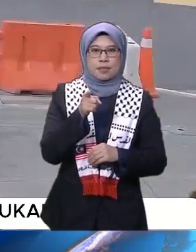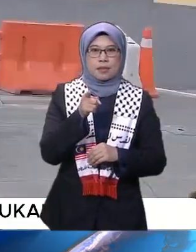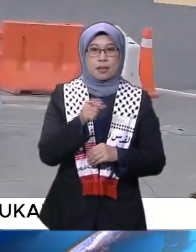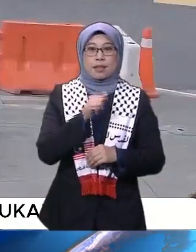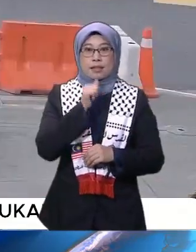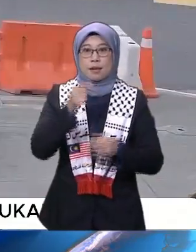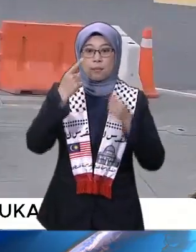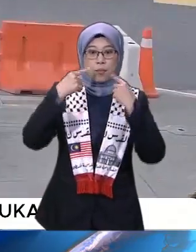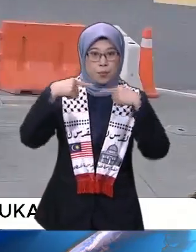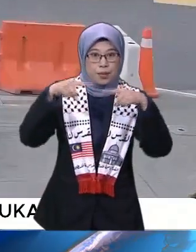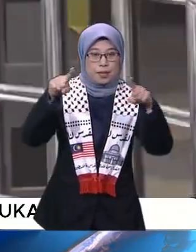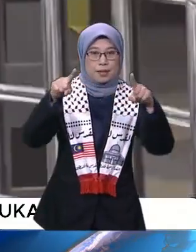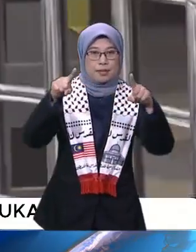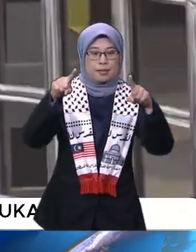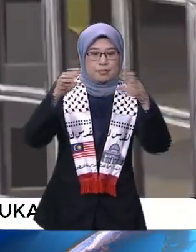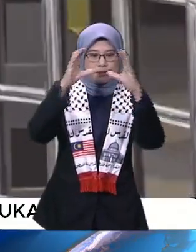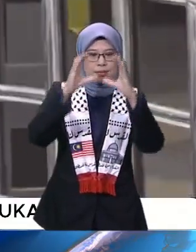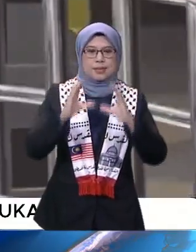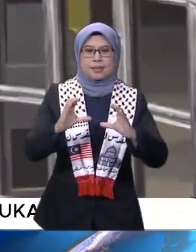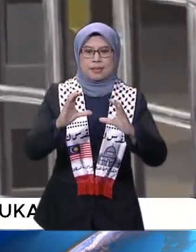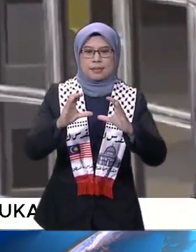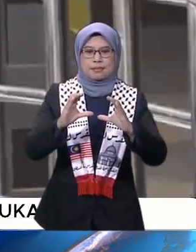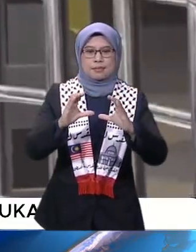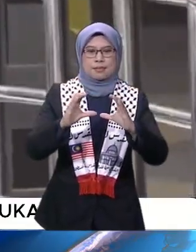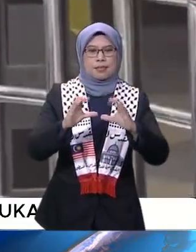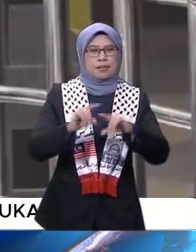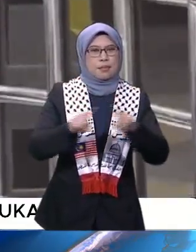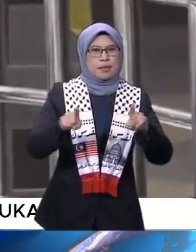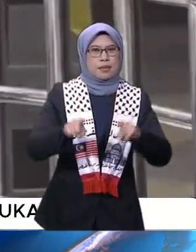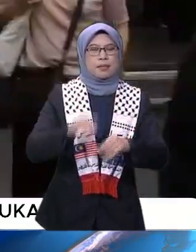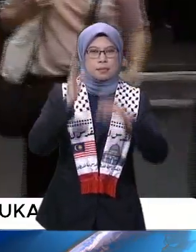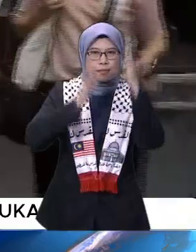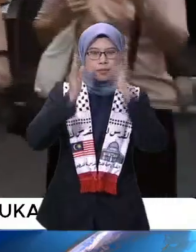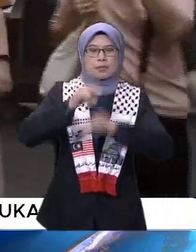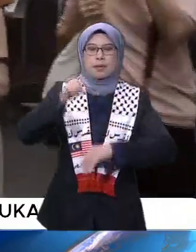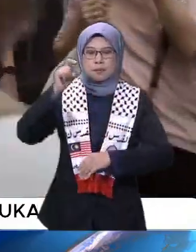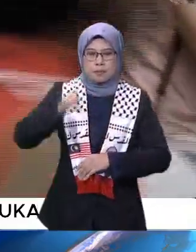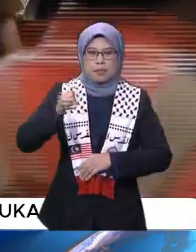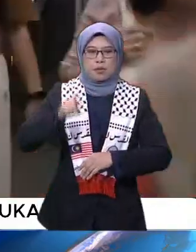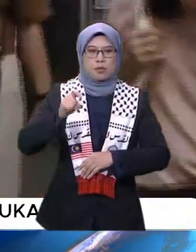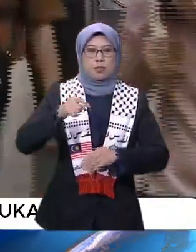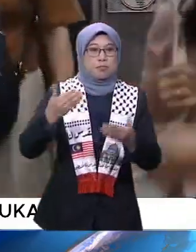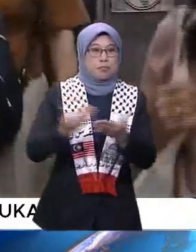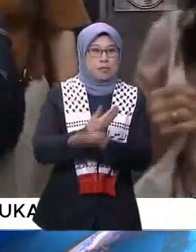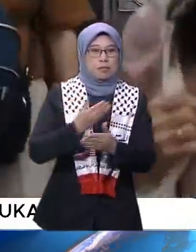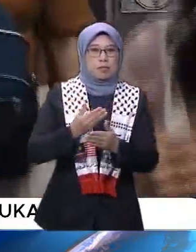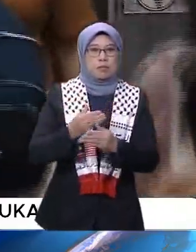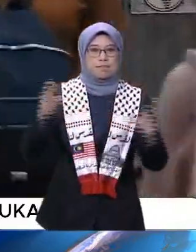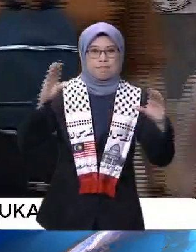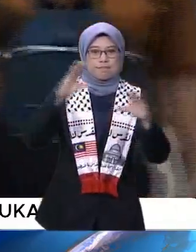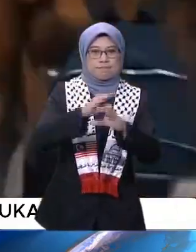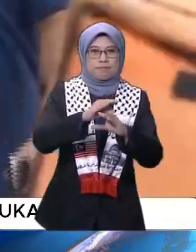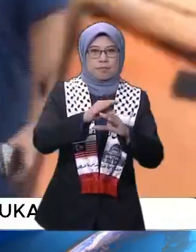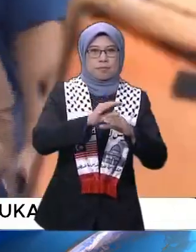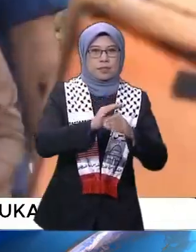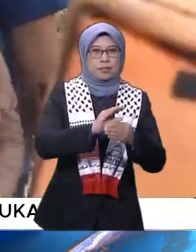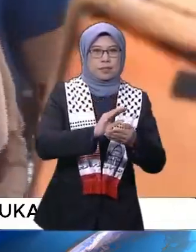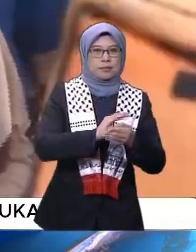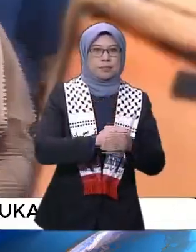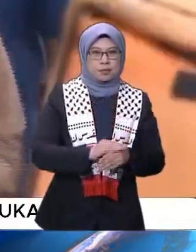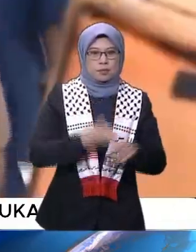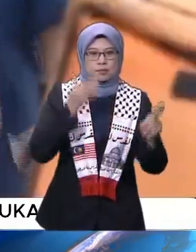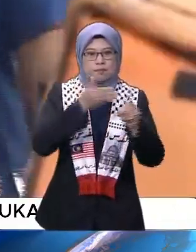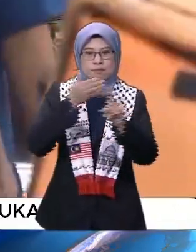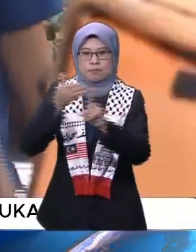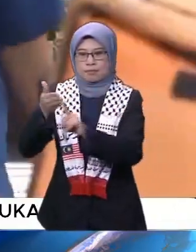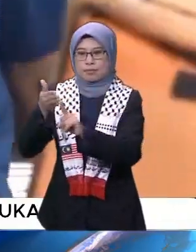unpopular. These are unpopular moves, but nevertheless, it has been implemented because the government is committed to ensure